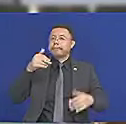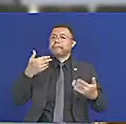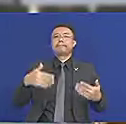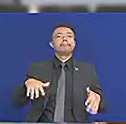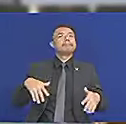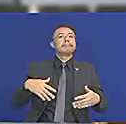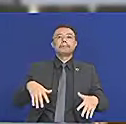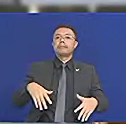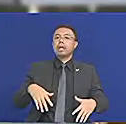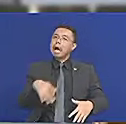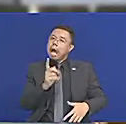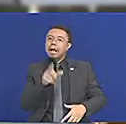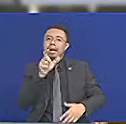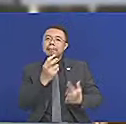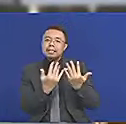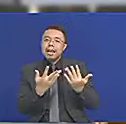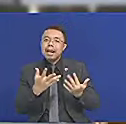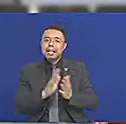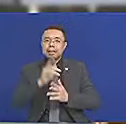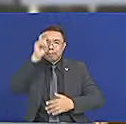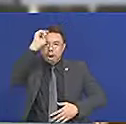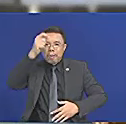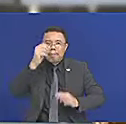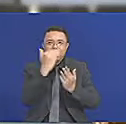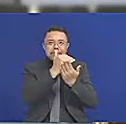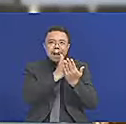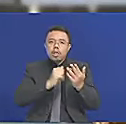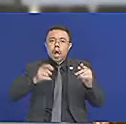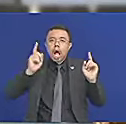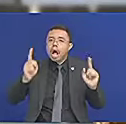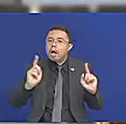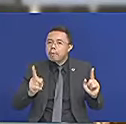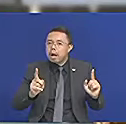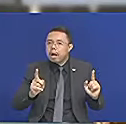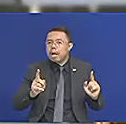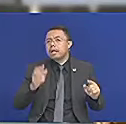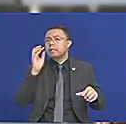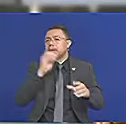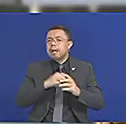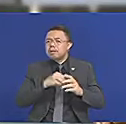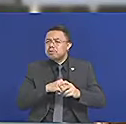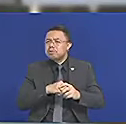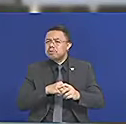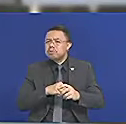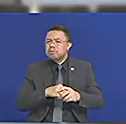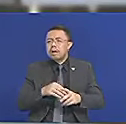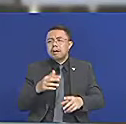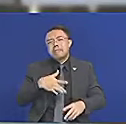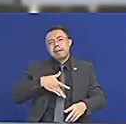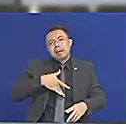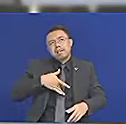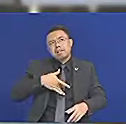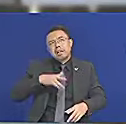tinggi nilai-nilai keagamaan, bahkan merasa ya